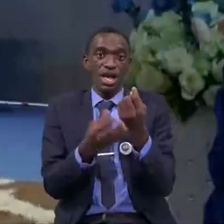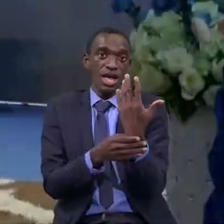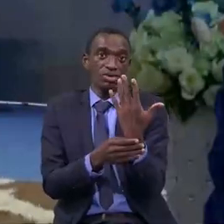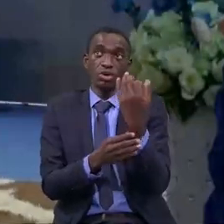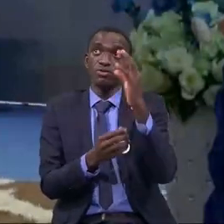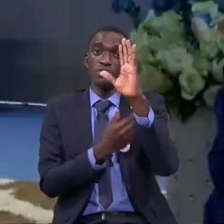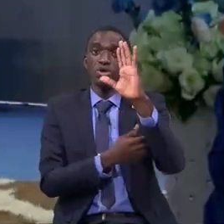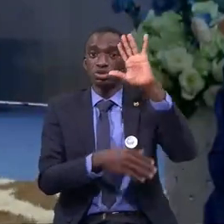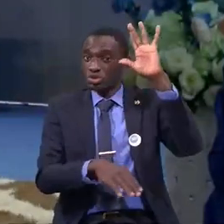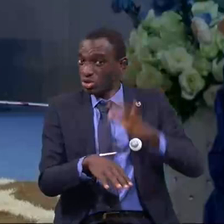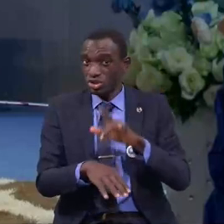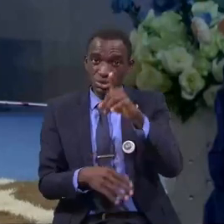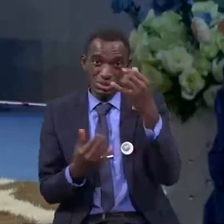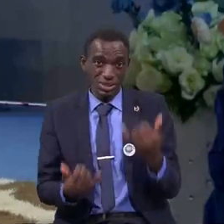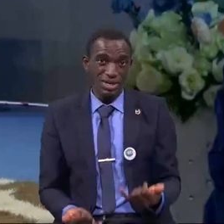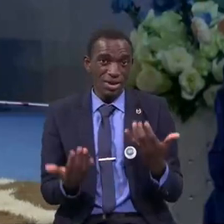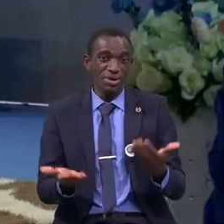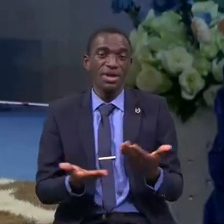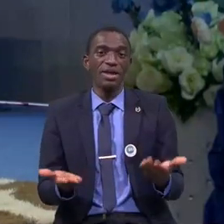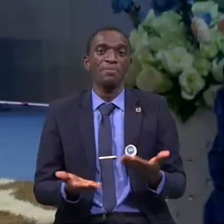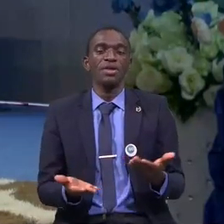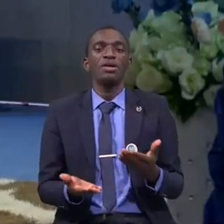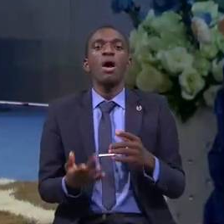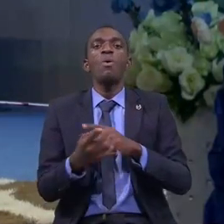Et comme la main de Dieu te touche ce soir,